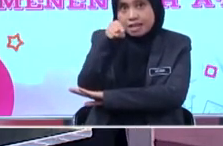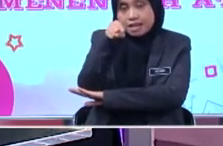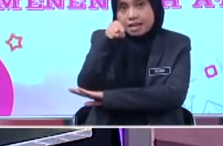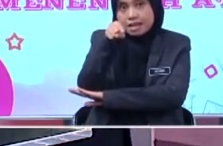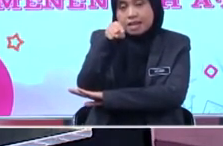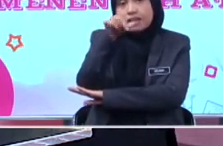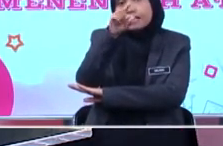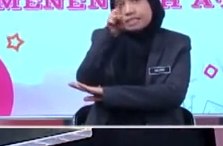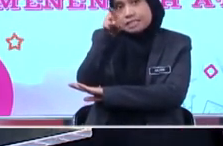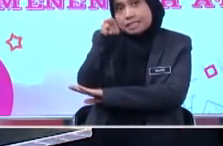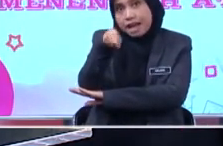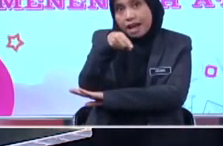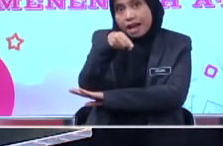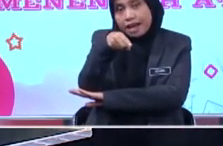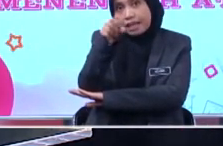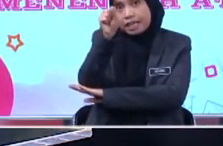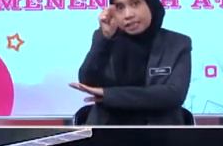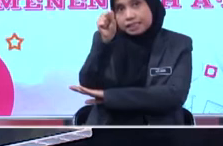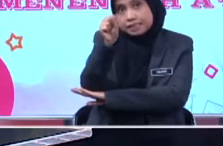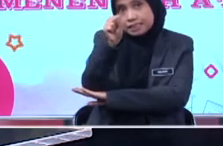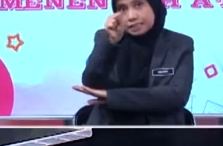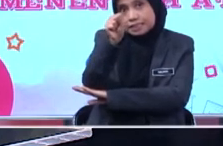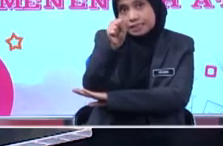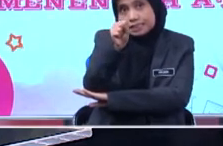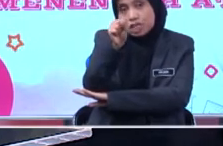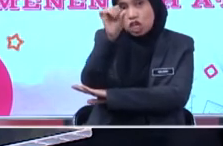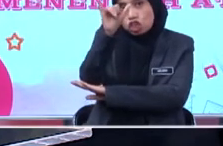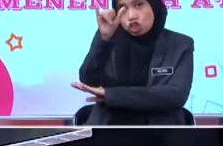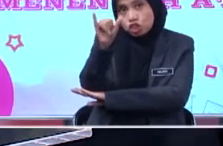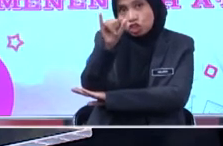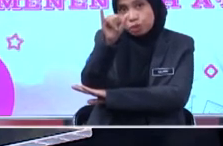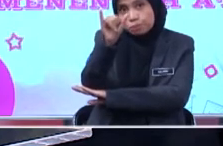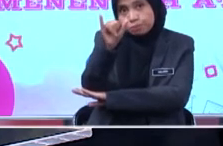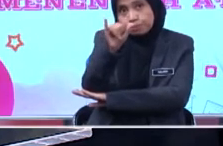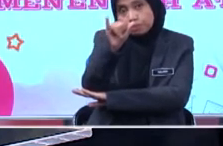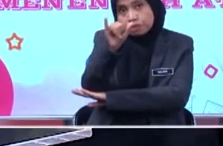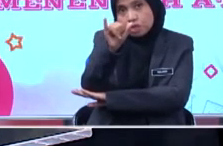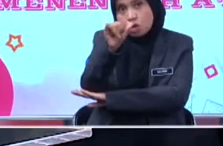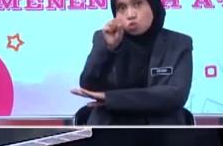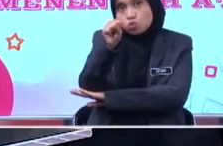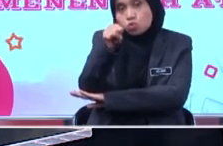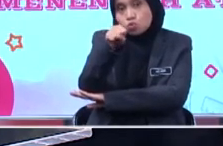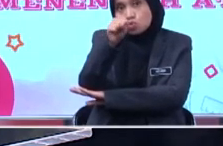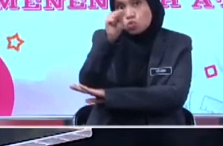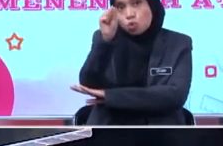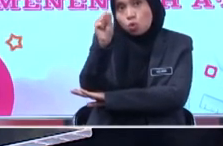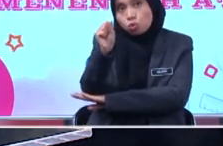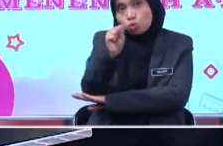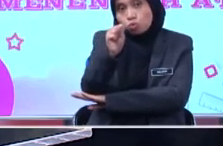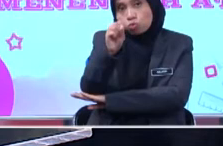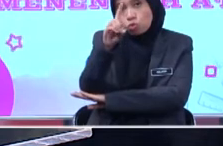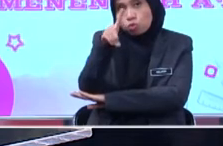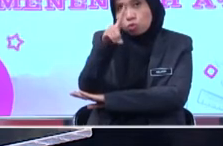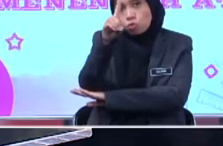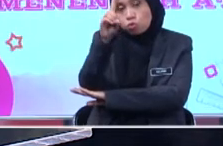Zai Xin huruf syin huruf shod huruf board